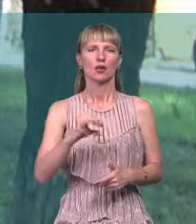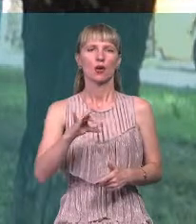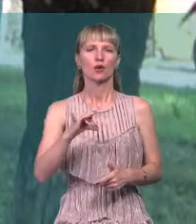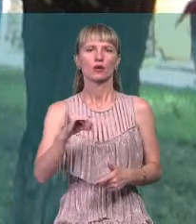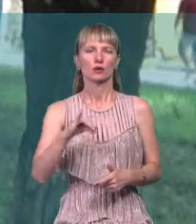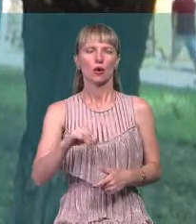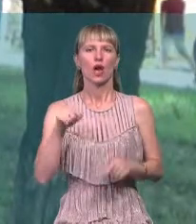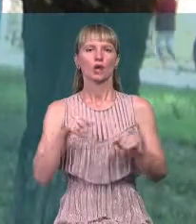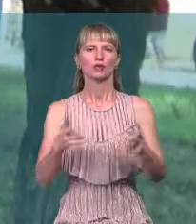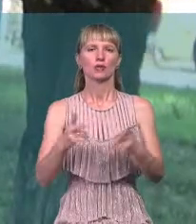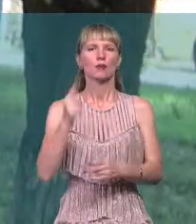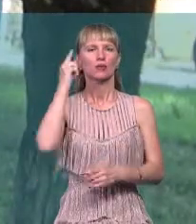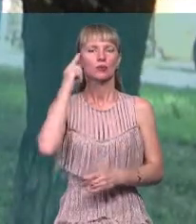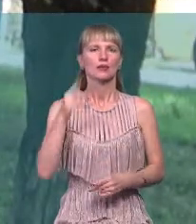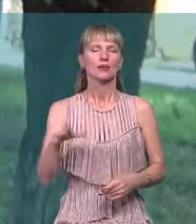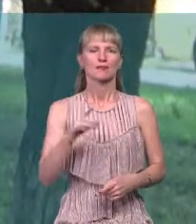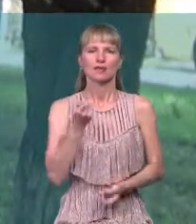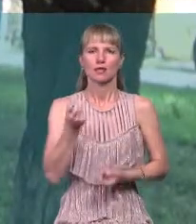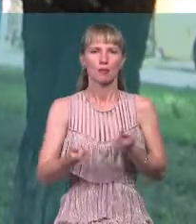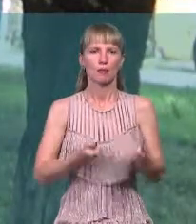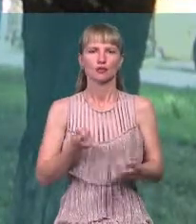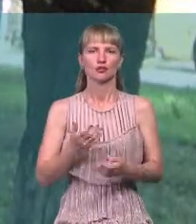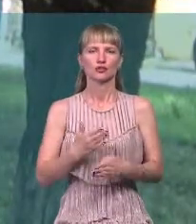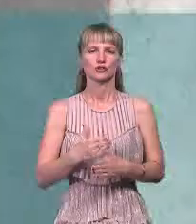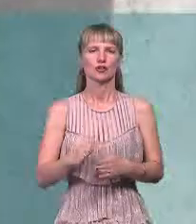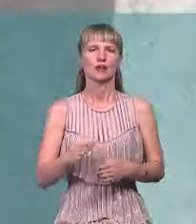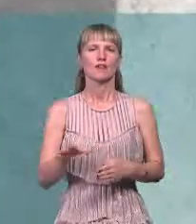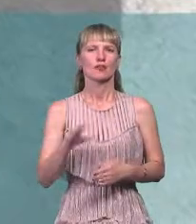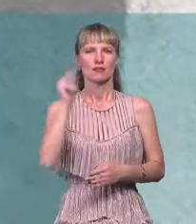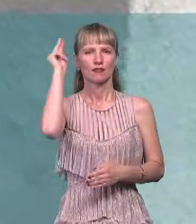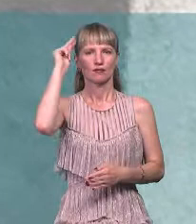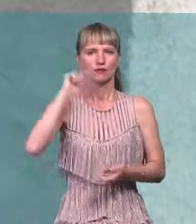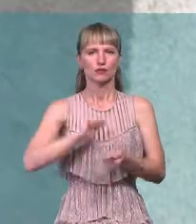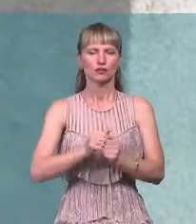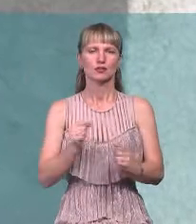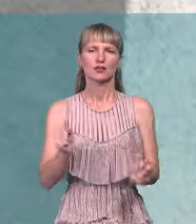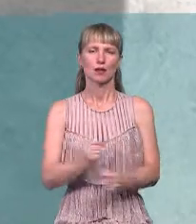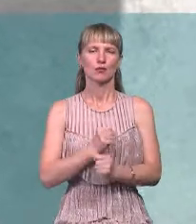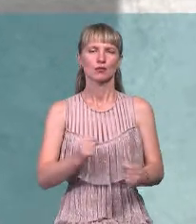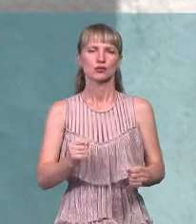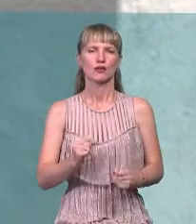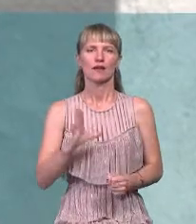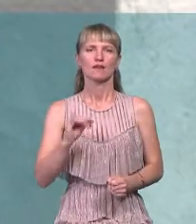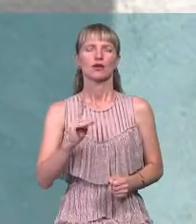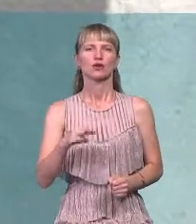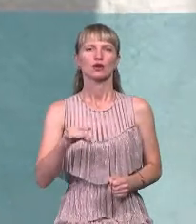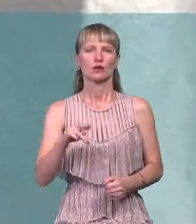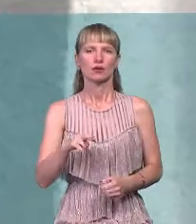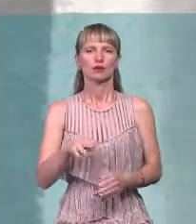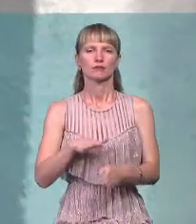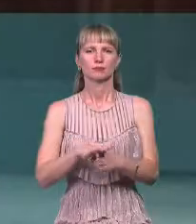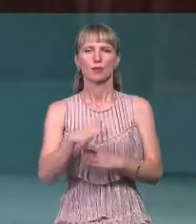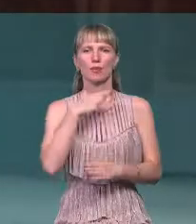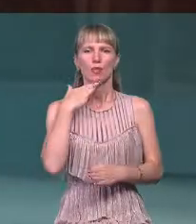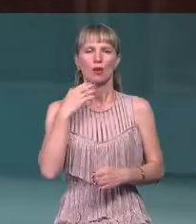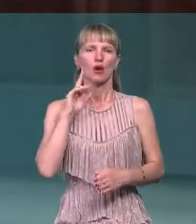розуміти все до найменших деталей. Тут все вивчити неможливо. Вікторія Гарба припустилася багатьох помилок під час